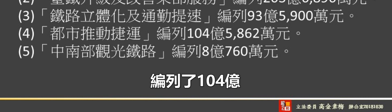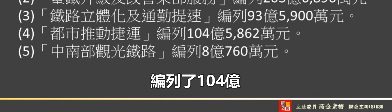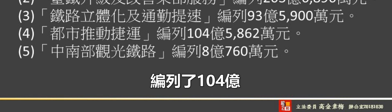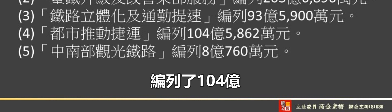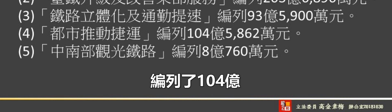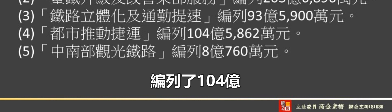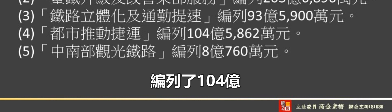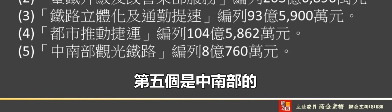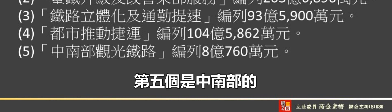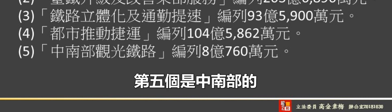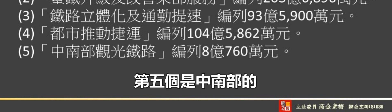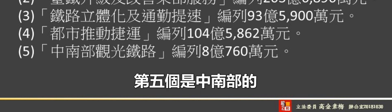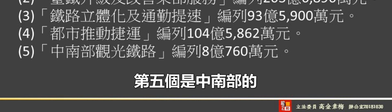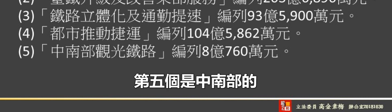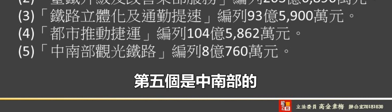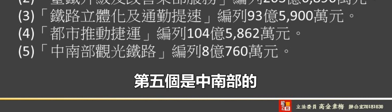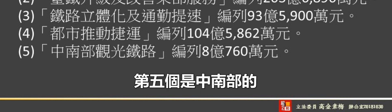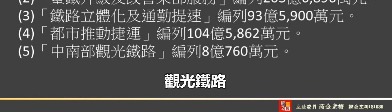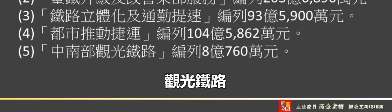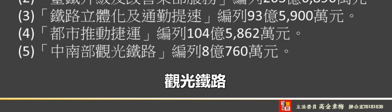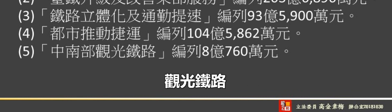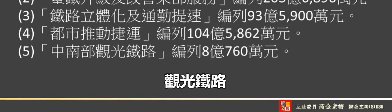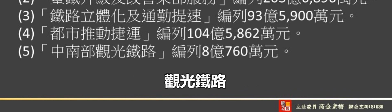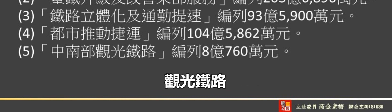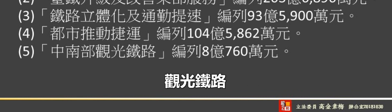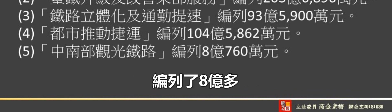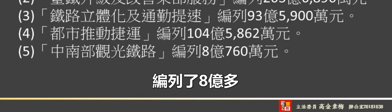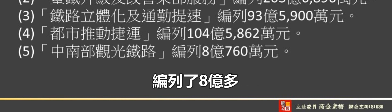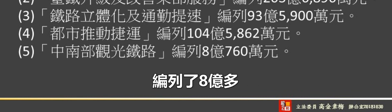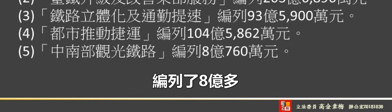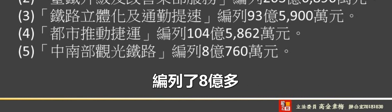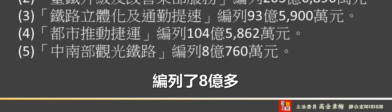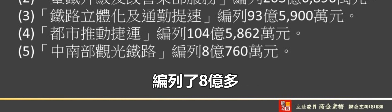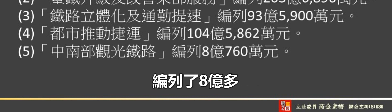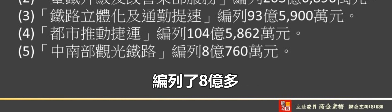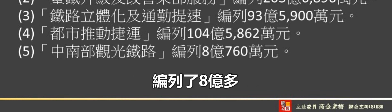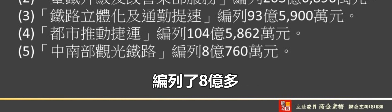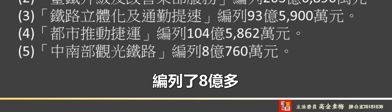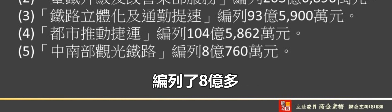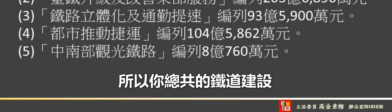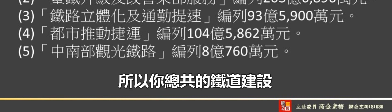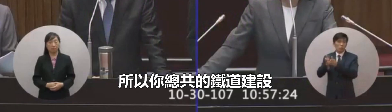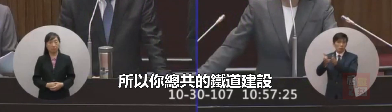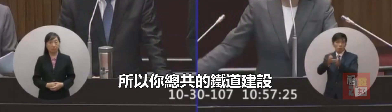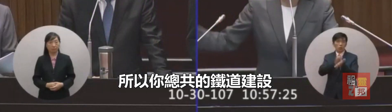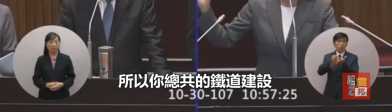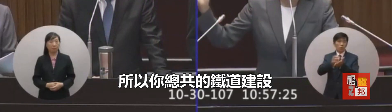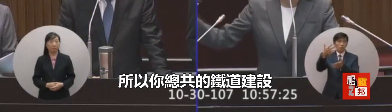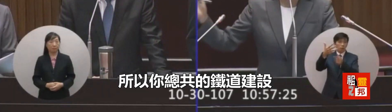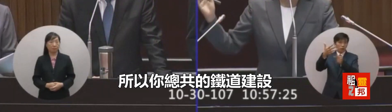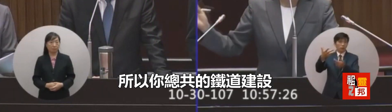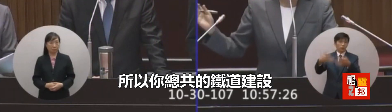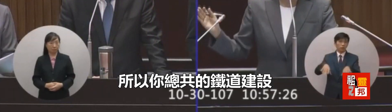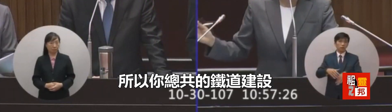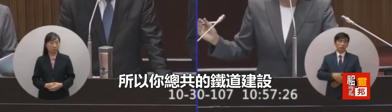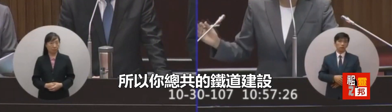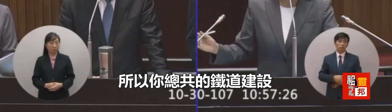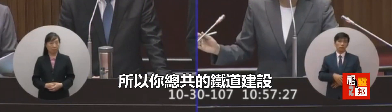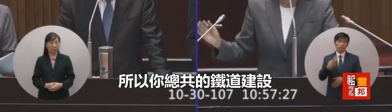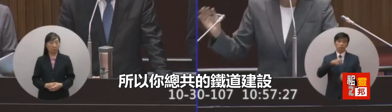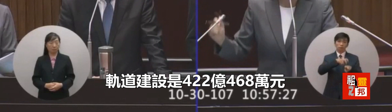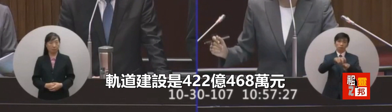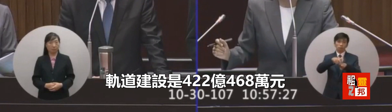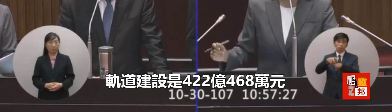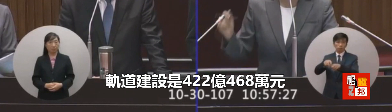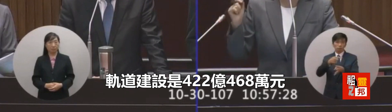列了104亿；第五个是中南部的观光铁路，编列了8亿多。所以你总共的铁道建